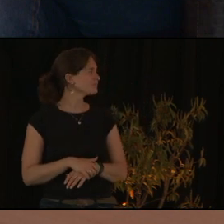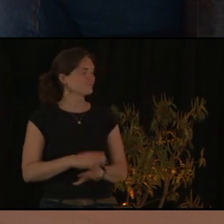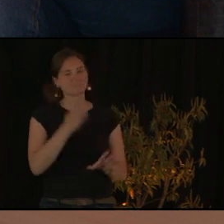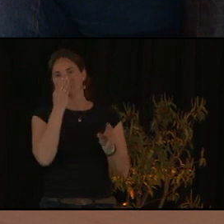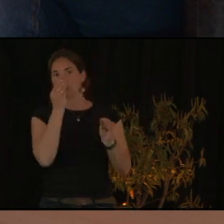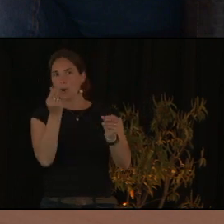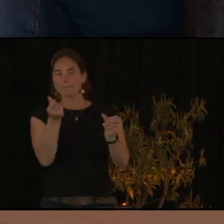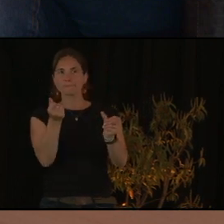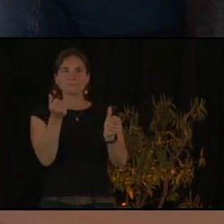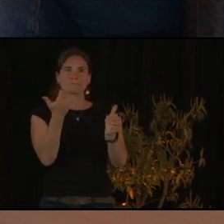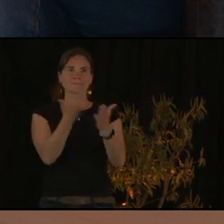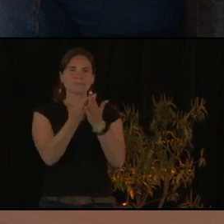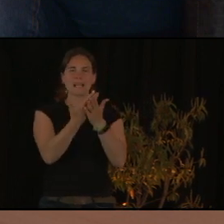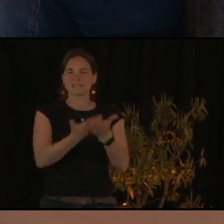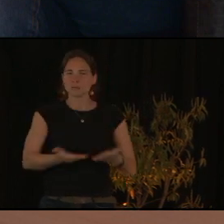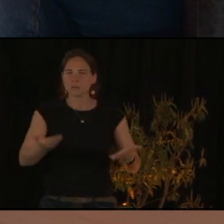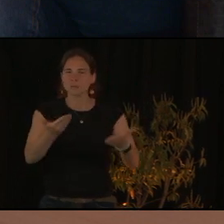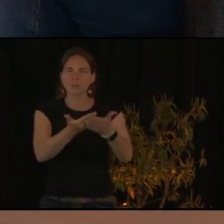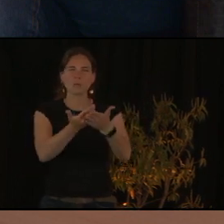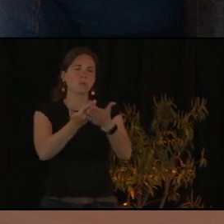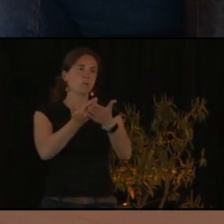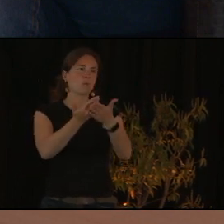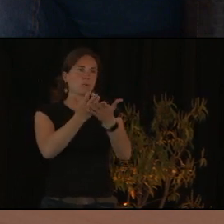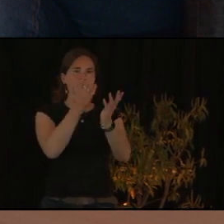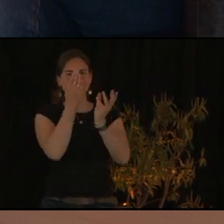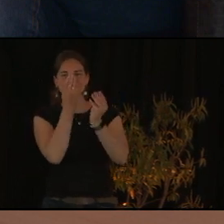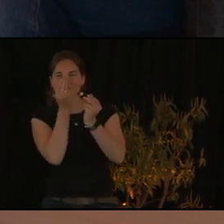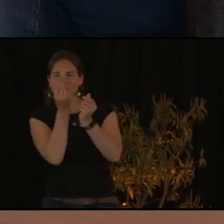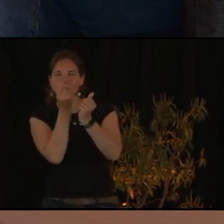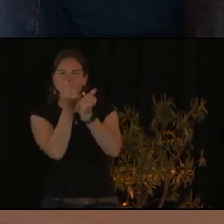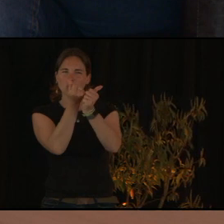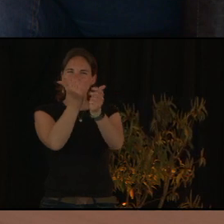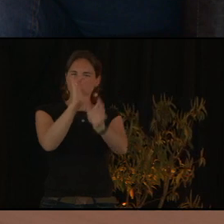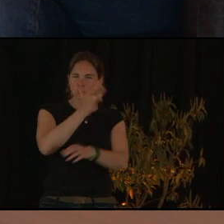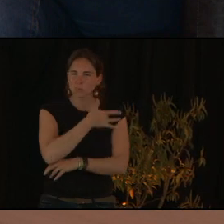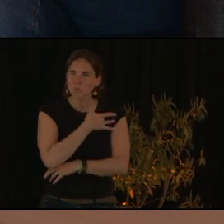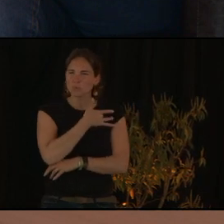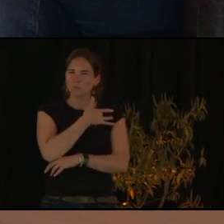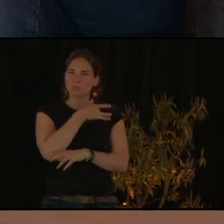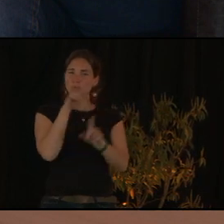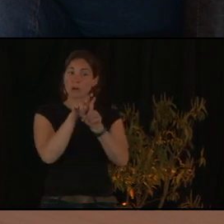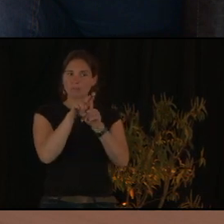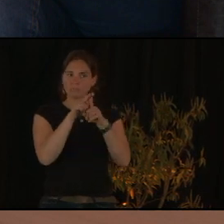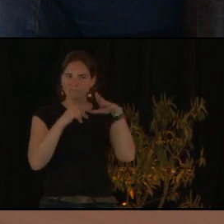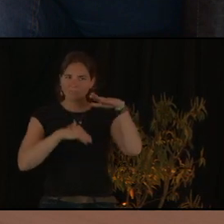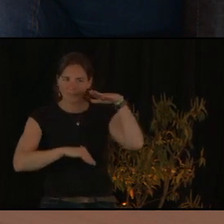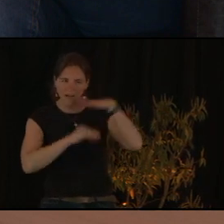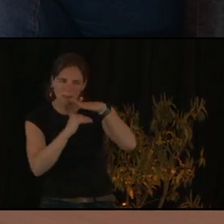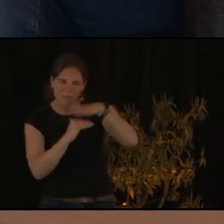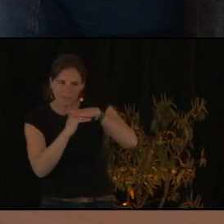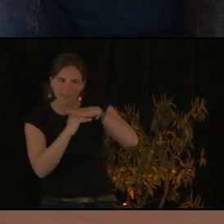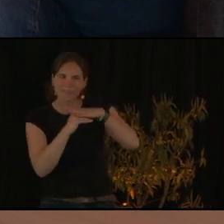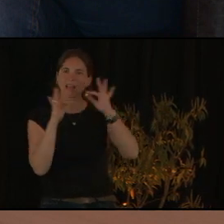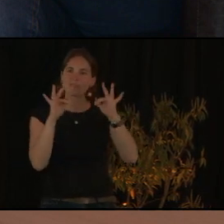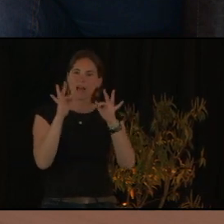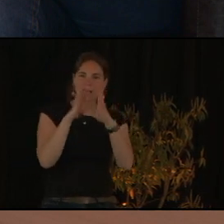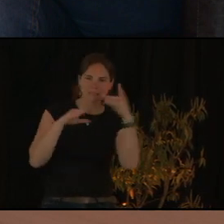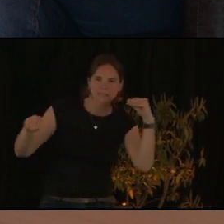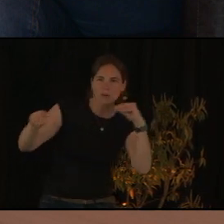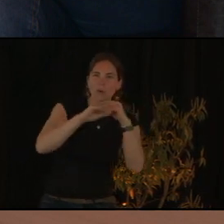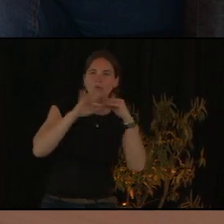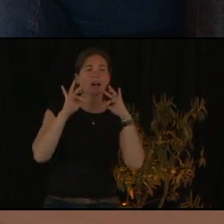type d'intensité au niveau sensoriel, du sensible, comment on peut aller atteindre à certaines limites du sensible, que ce soit au niveau du silence, au